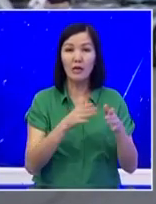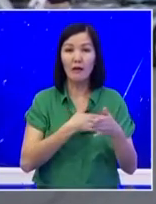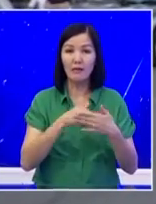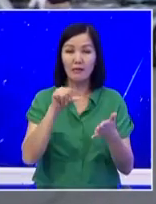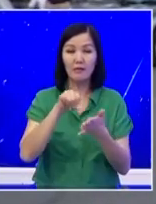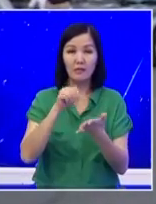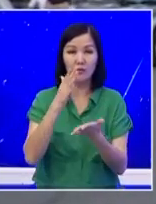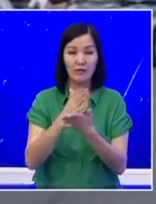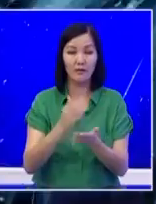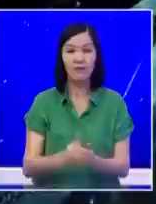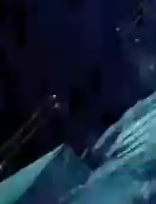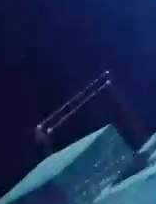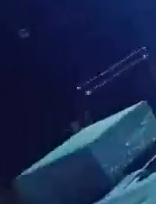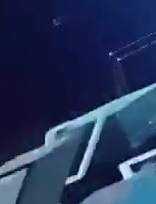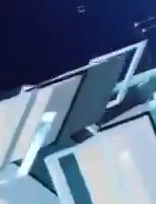отыр.